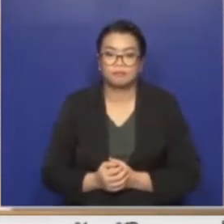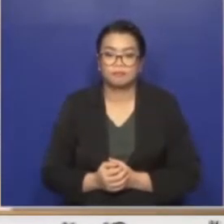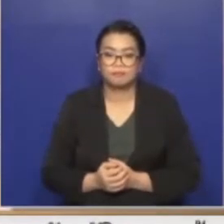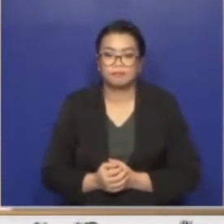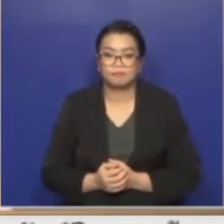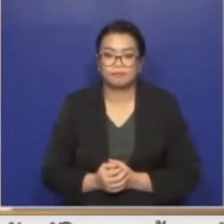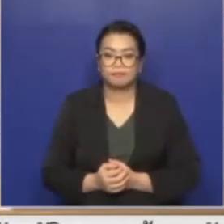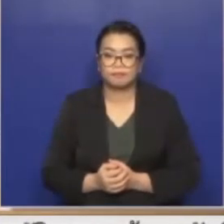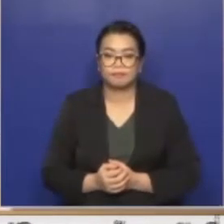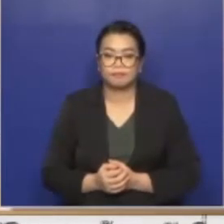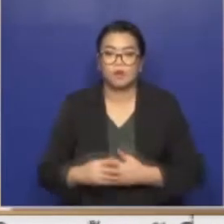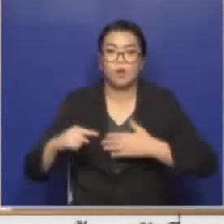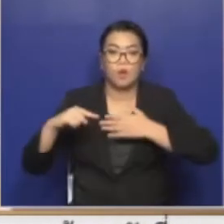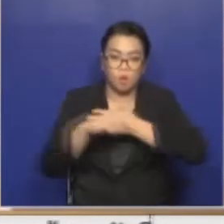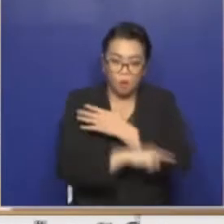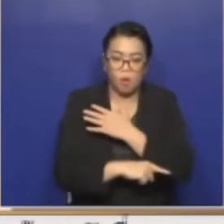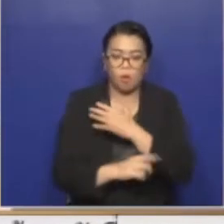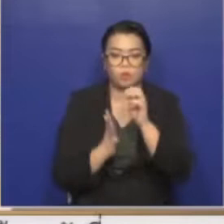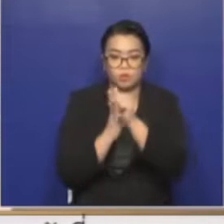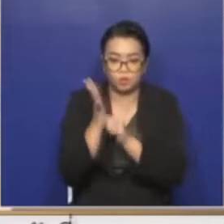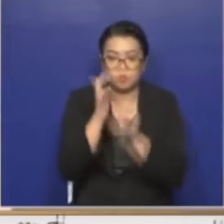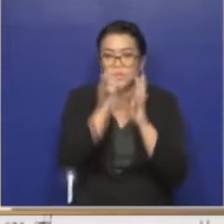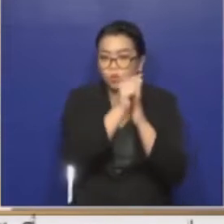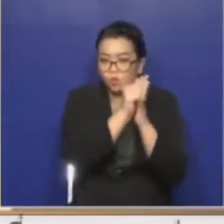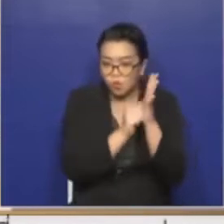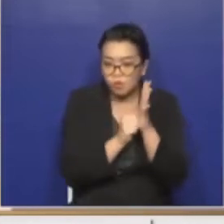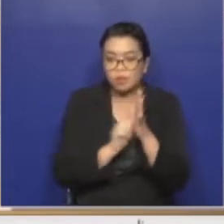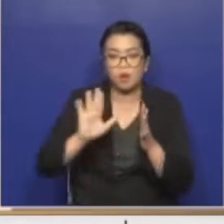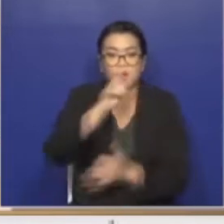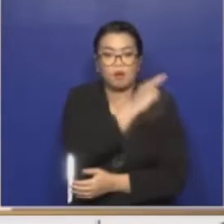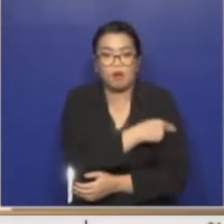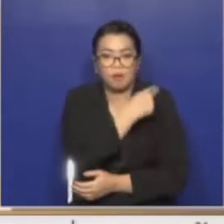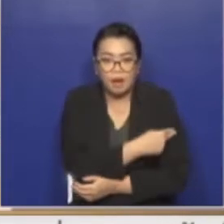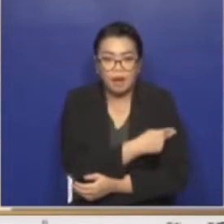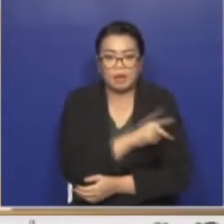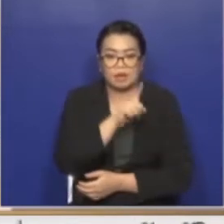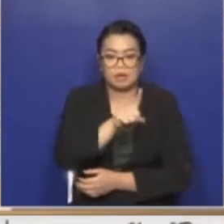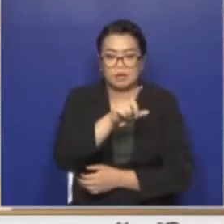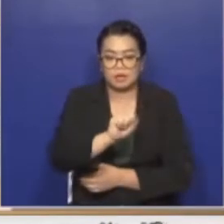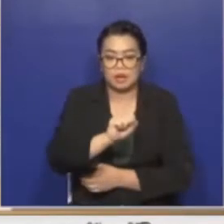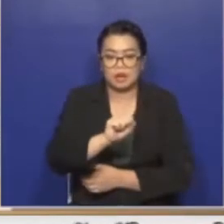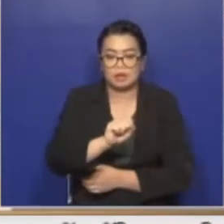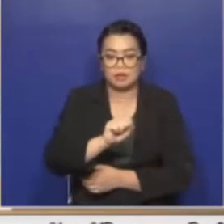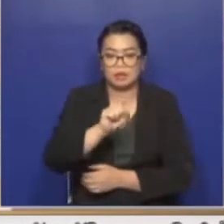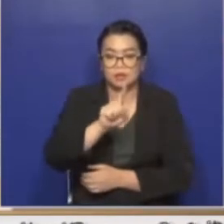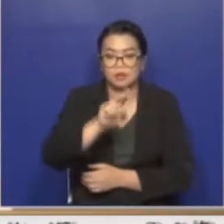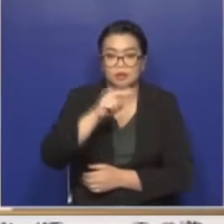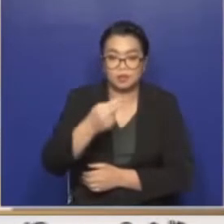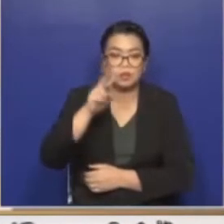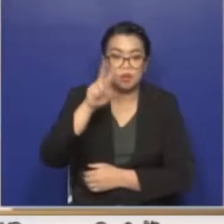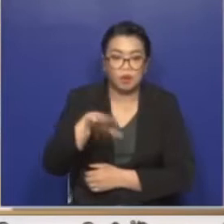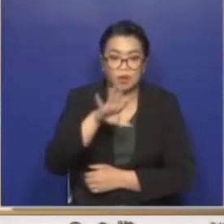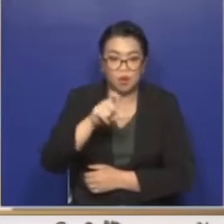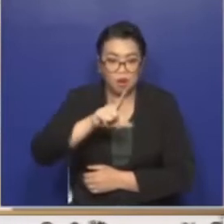เอ่อถุงมือยางขององค์การคลังสินค้ามูลค่า1แสนหนึ่งหมื่นสองพันห้าร้อยล้านบาทแต่